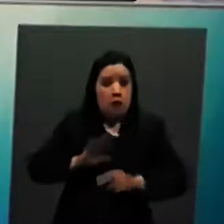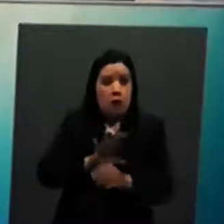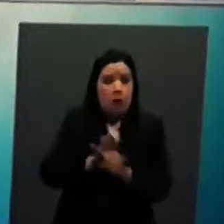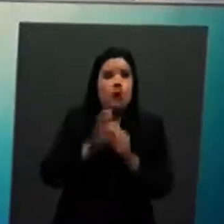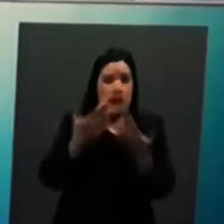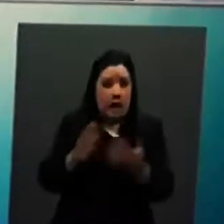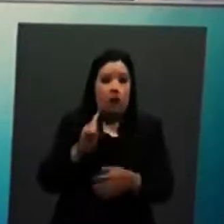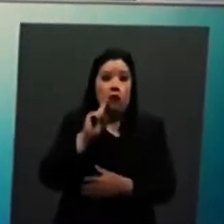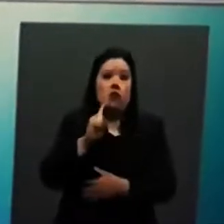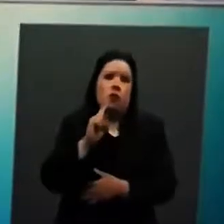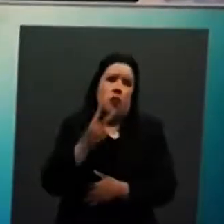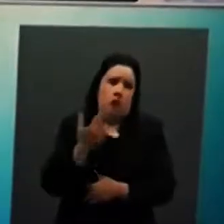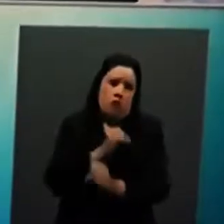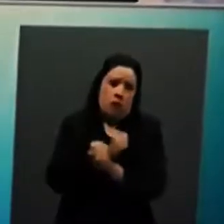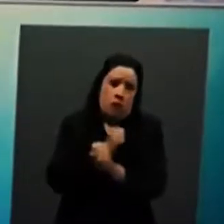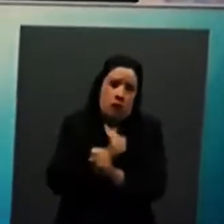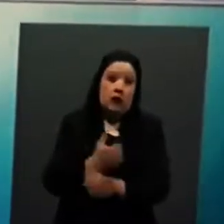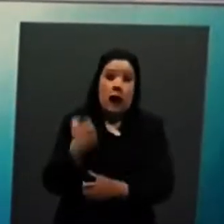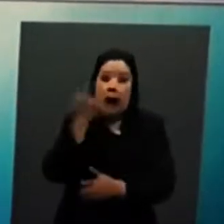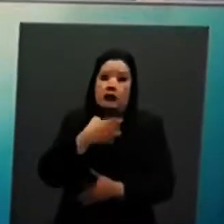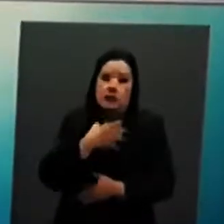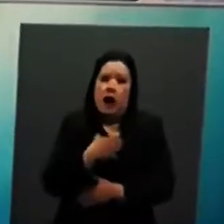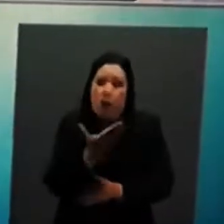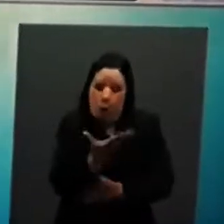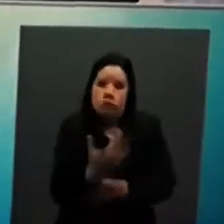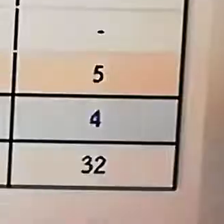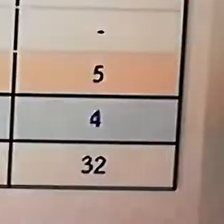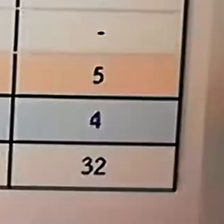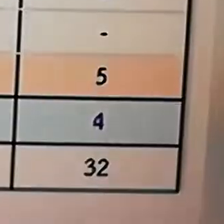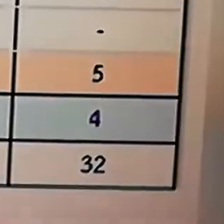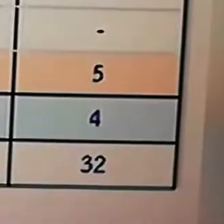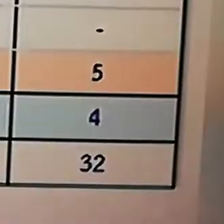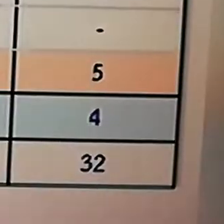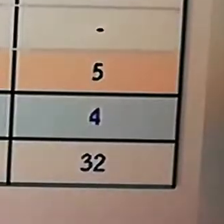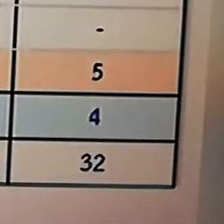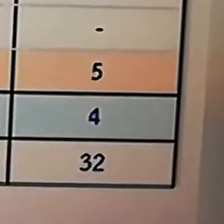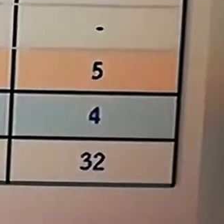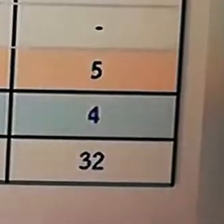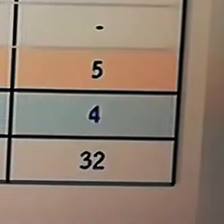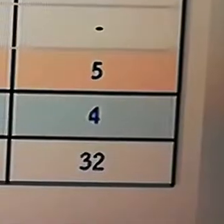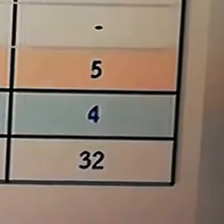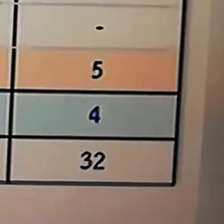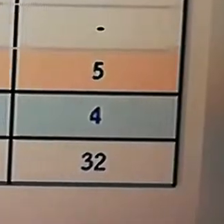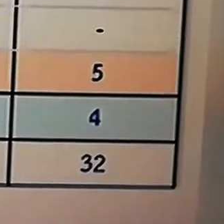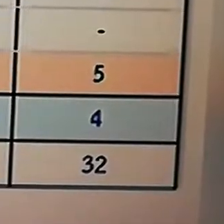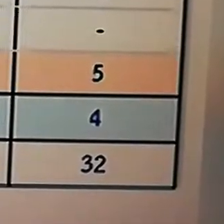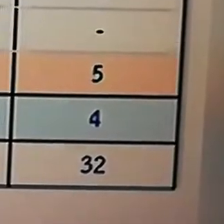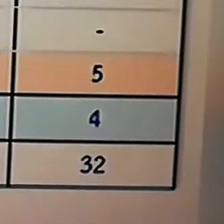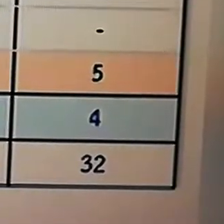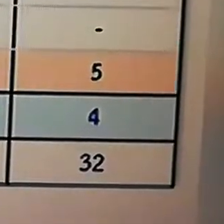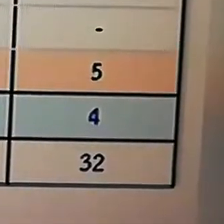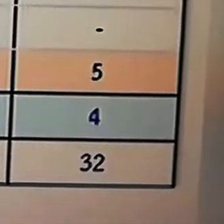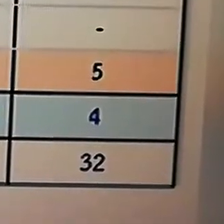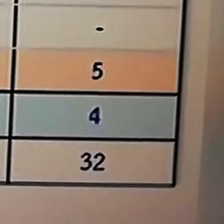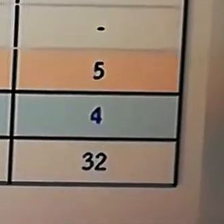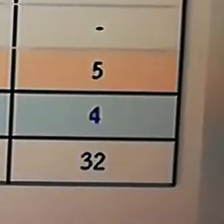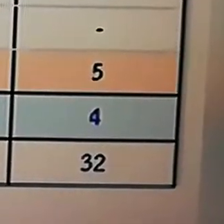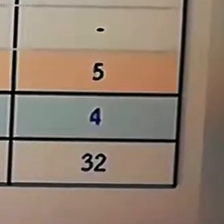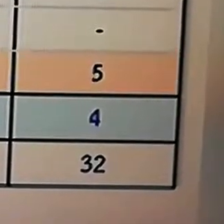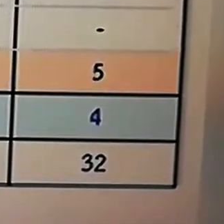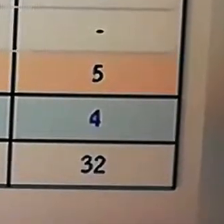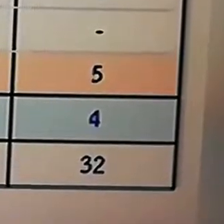ายุ 20-39 ปีพบว่าเป็นกลุ่มที่พบติดเชื้อและป่วยมากที่สุดส่วนใหญ่จะอยู่ในพื้นที่กรุงเทพ